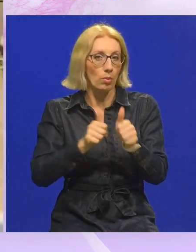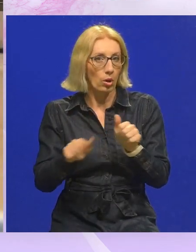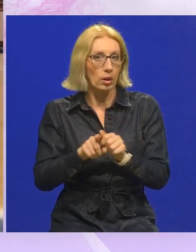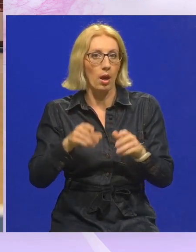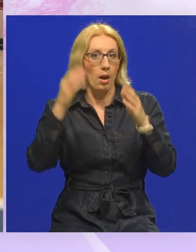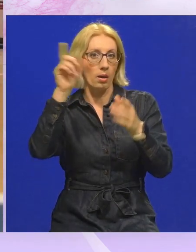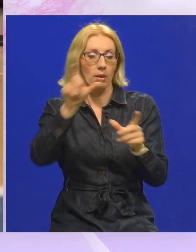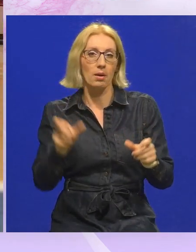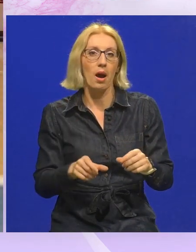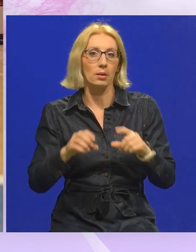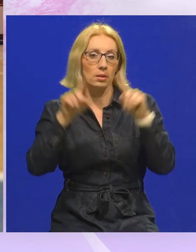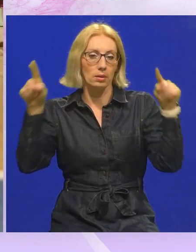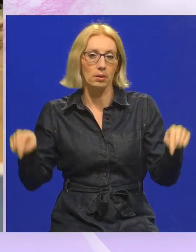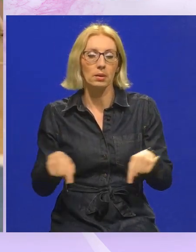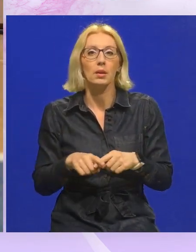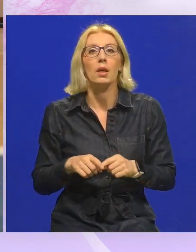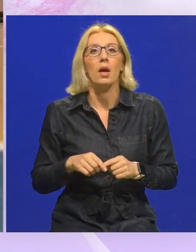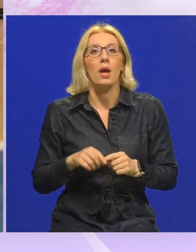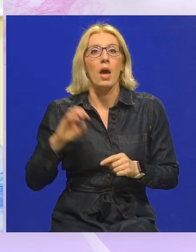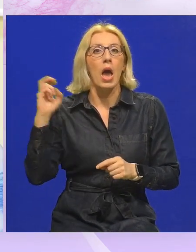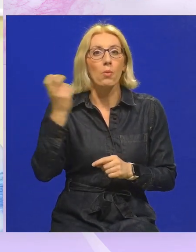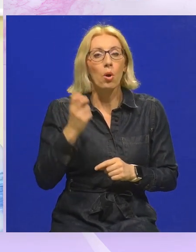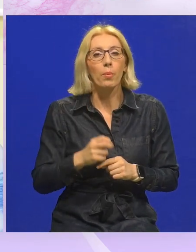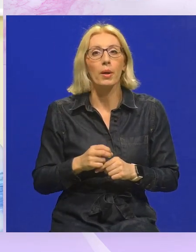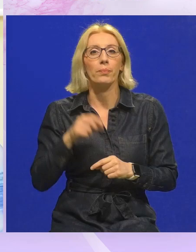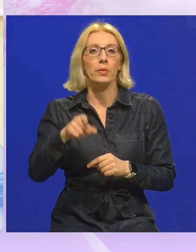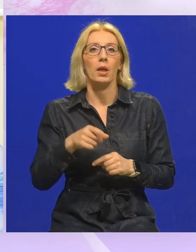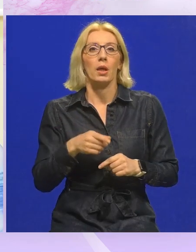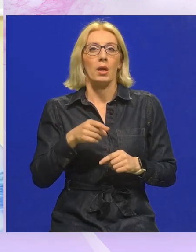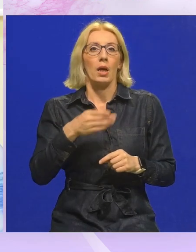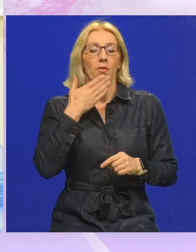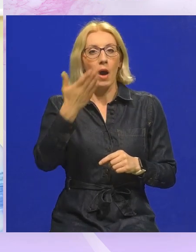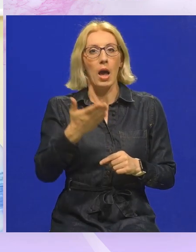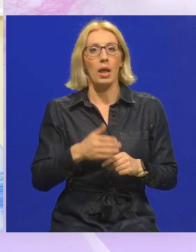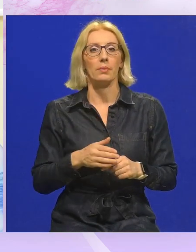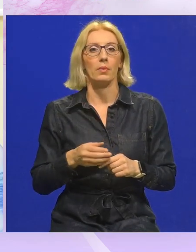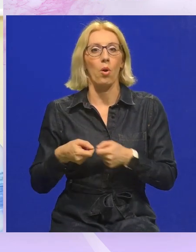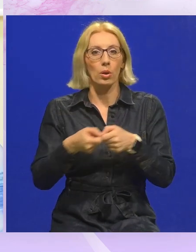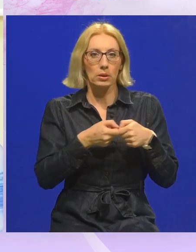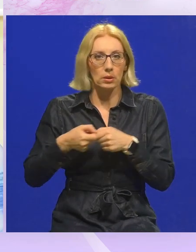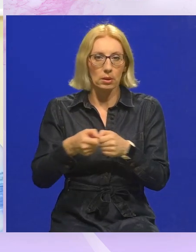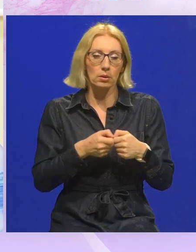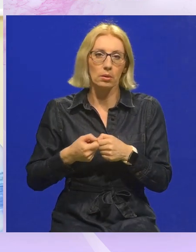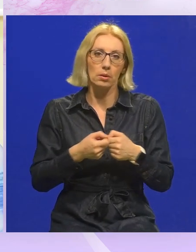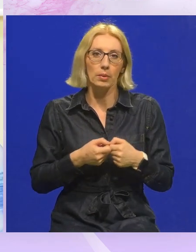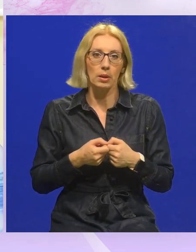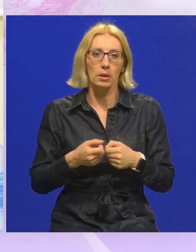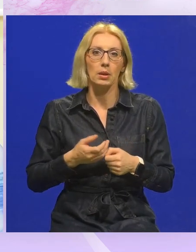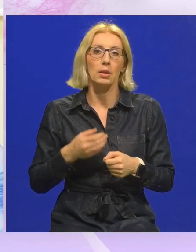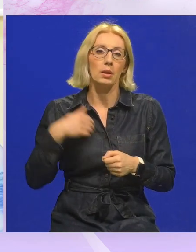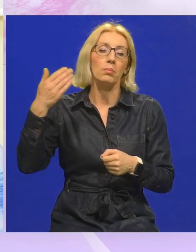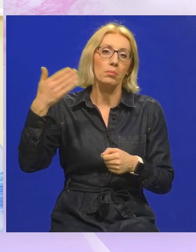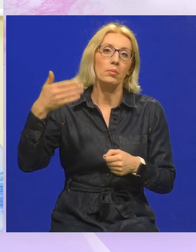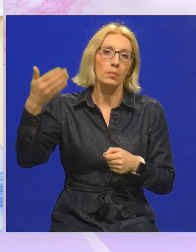karti Europe, i izrazito smo ponosni na tome i zahvaljujemo se organizatorima i nadamo